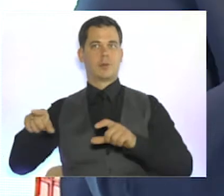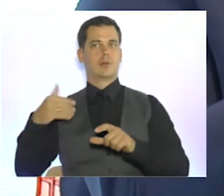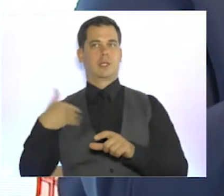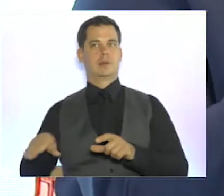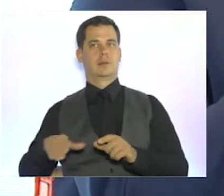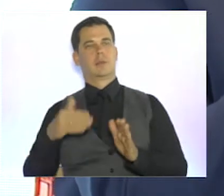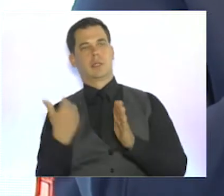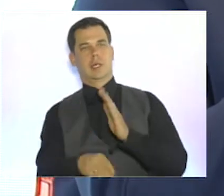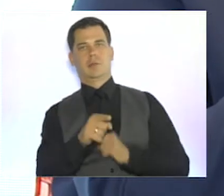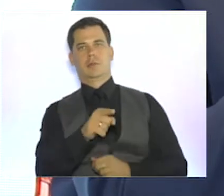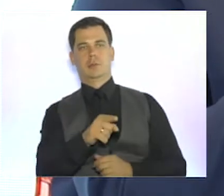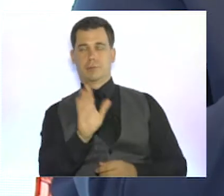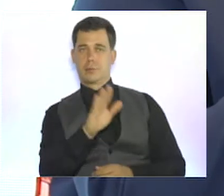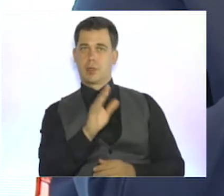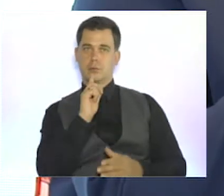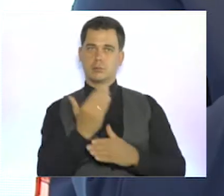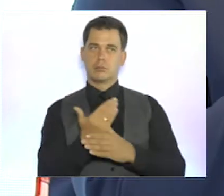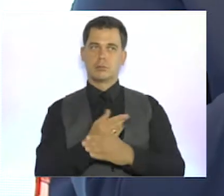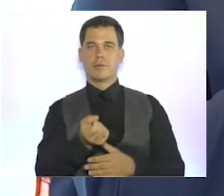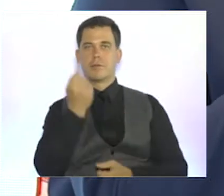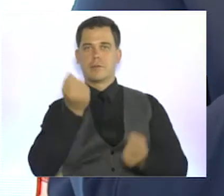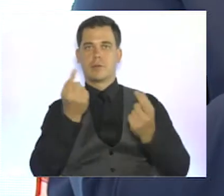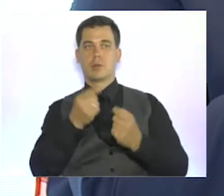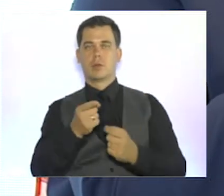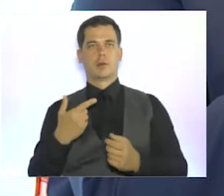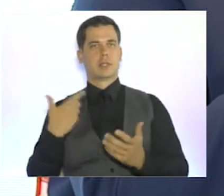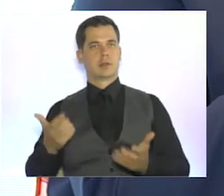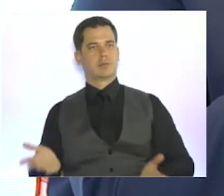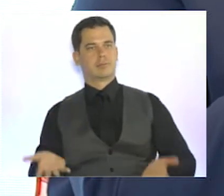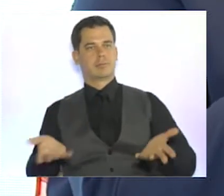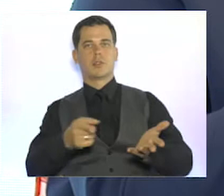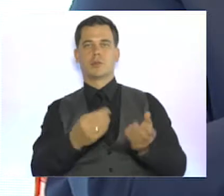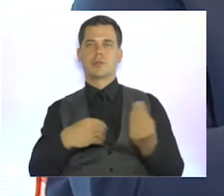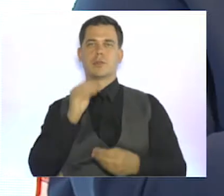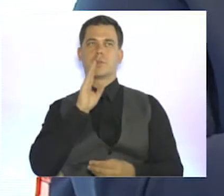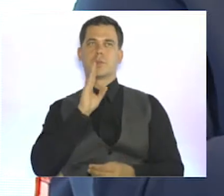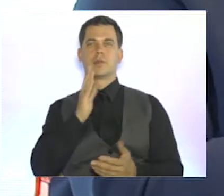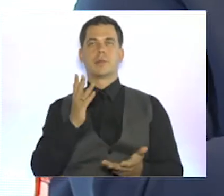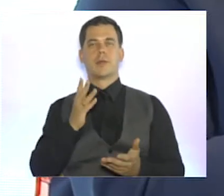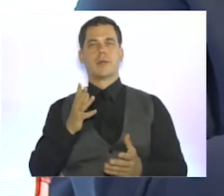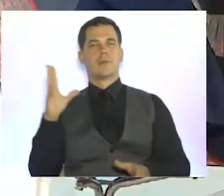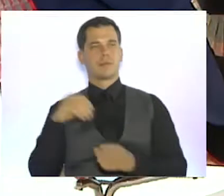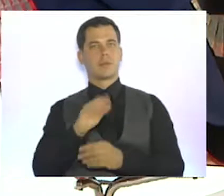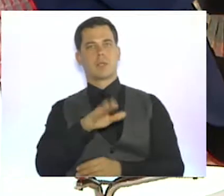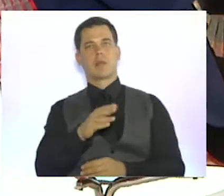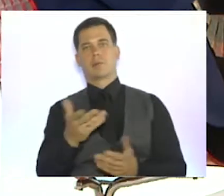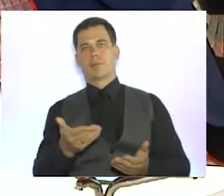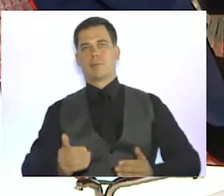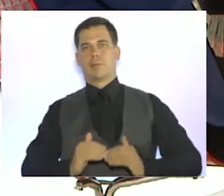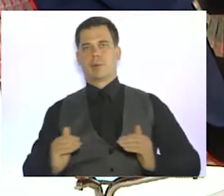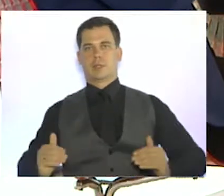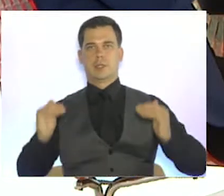to przedsiębiorczość, innowacyjność, a tutaj buduje właśnie tą jego właśnie taką pozycję. W